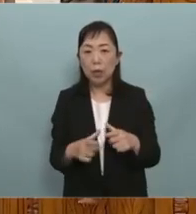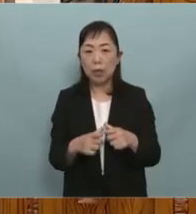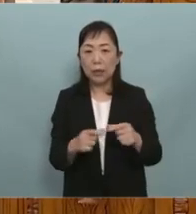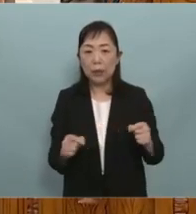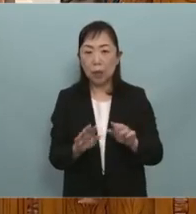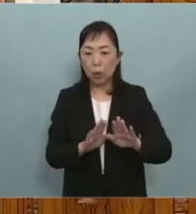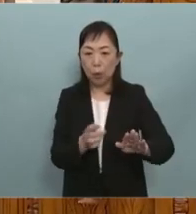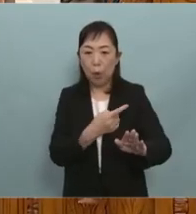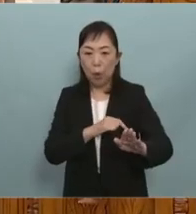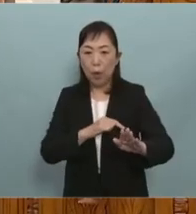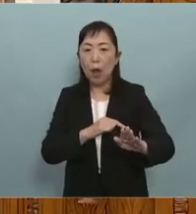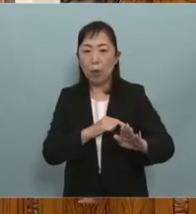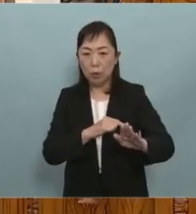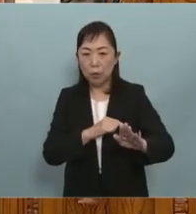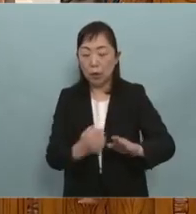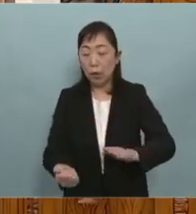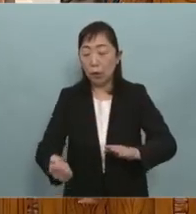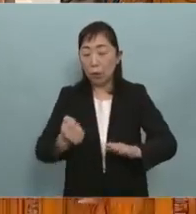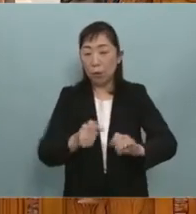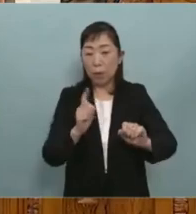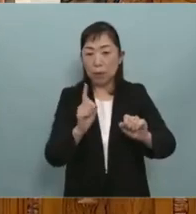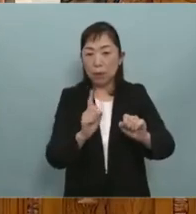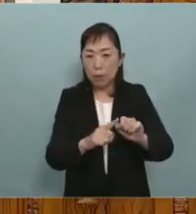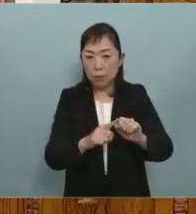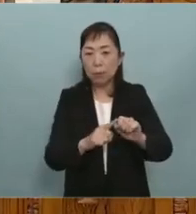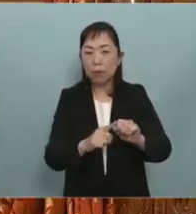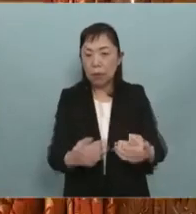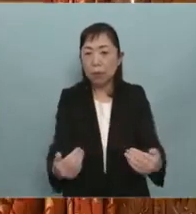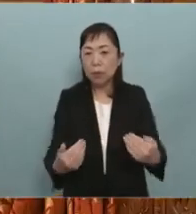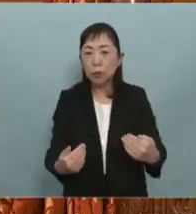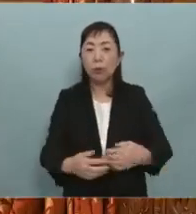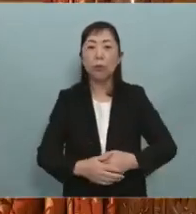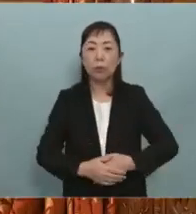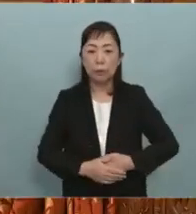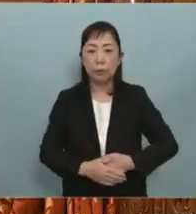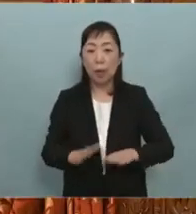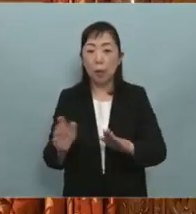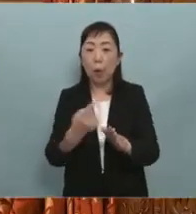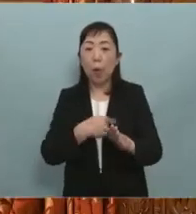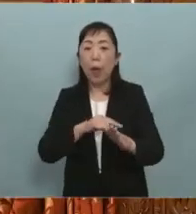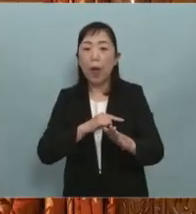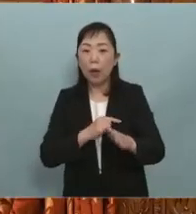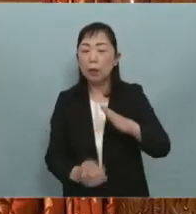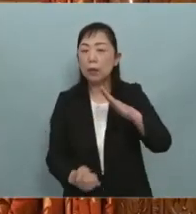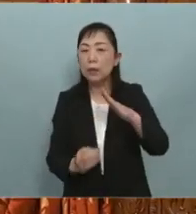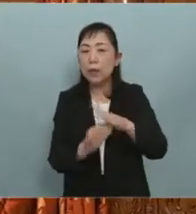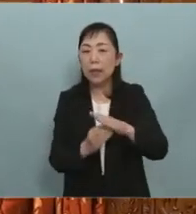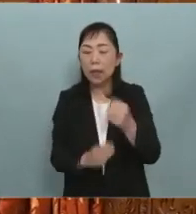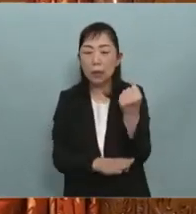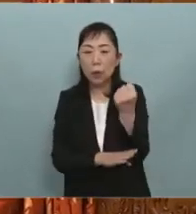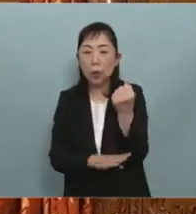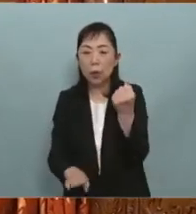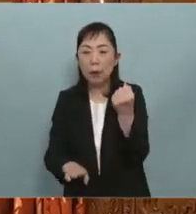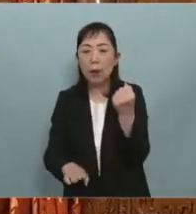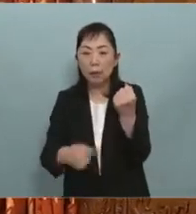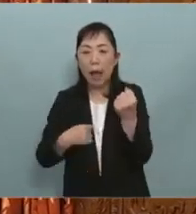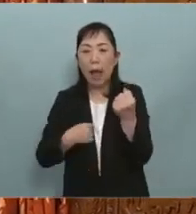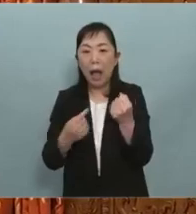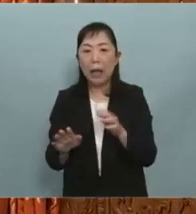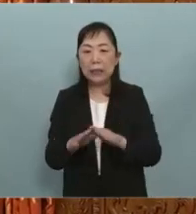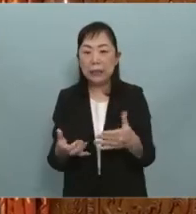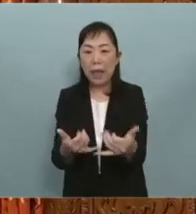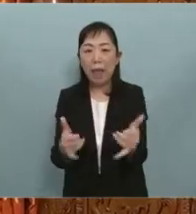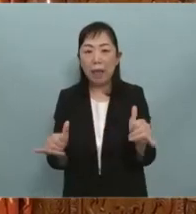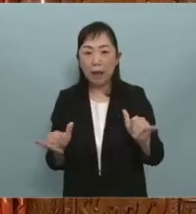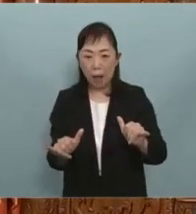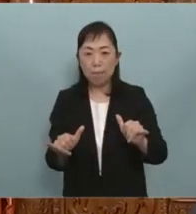防衛力を抜本的に強化すべきことは論を待ちません防衛力の最大の基盤は自衛官です